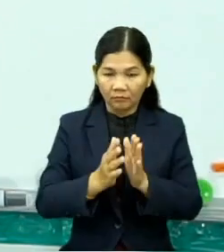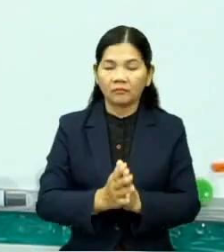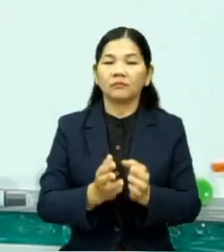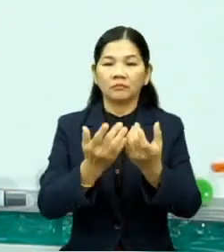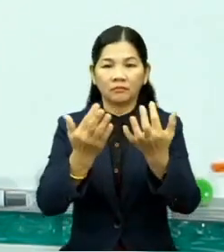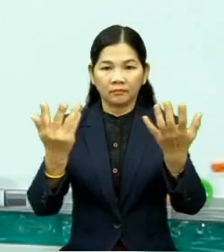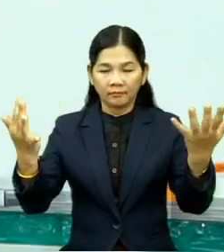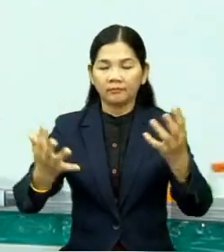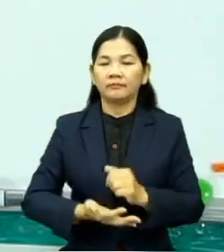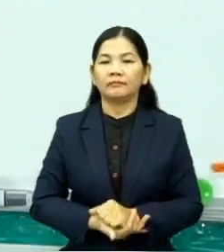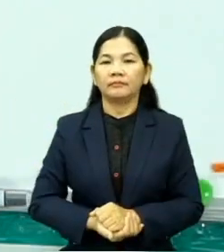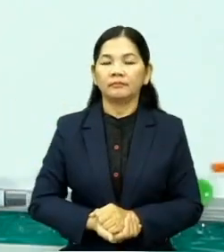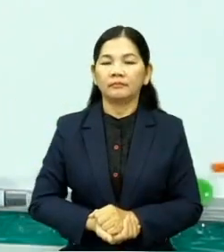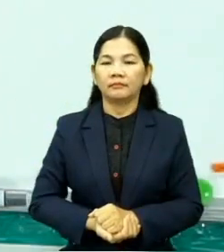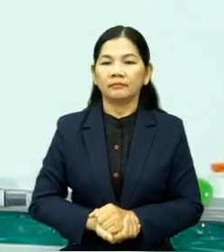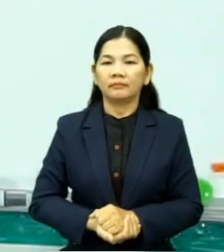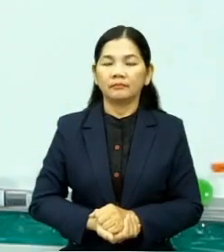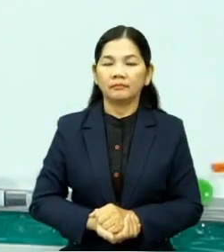ច្រើន